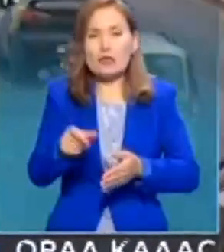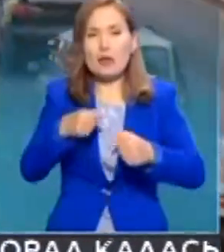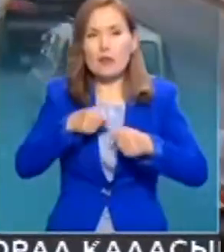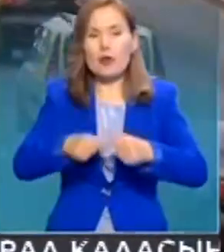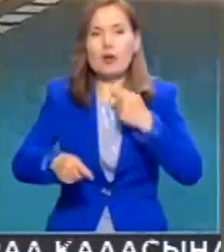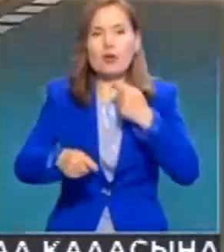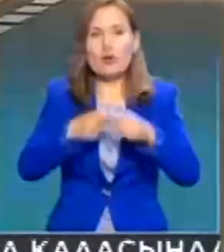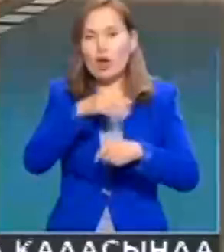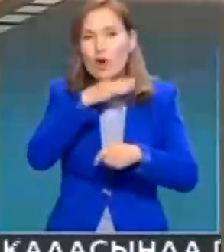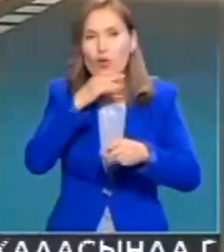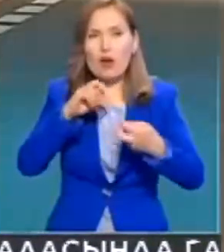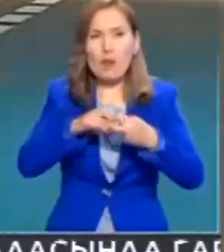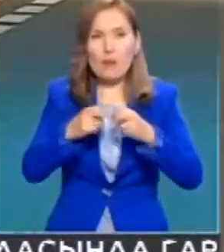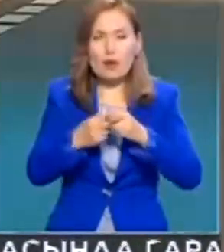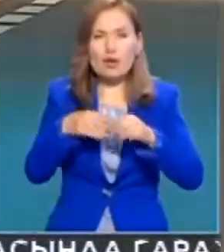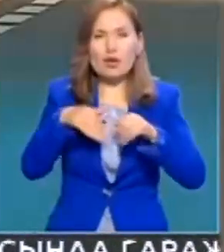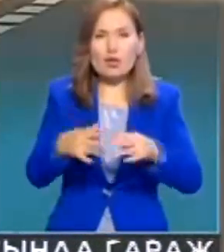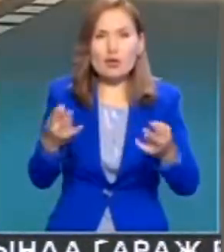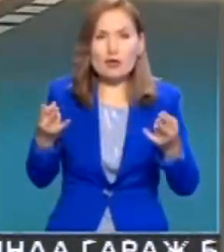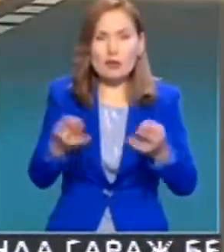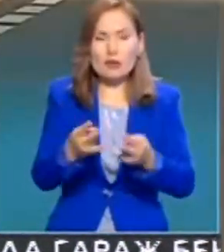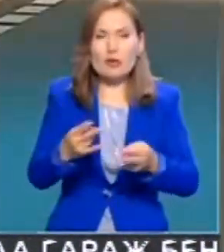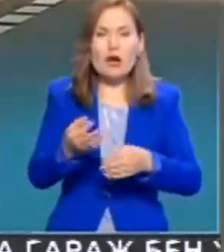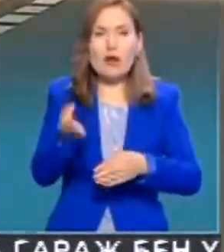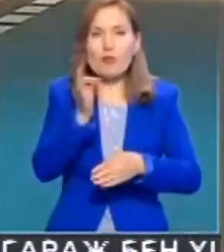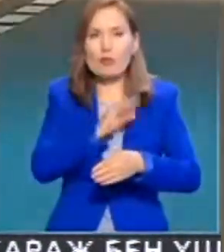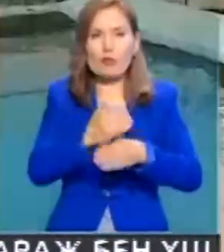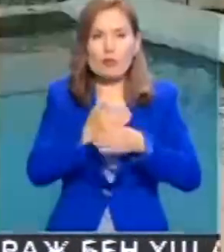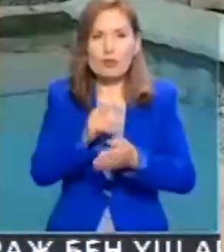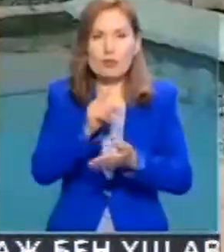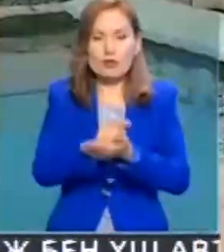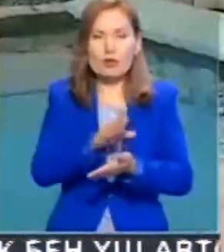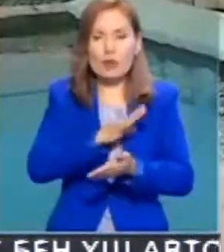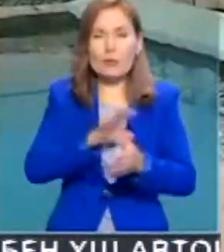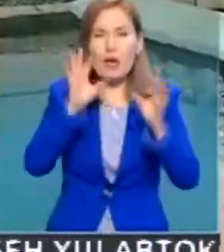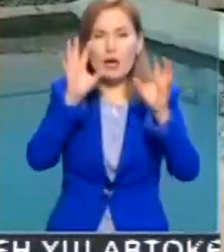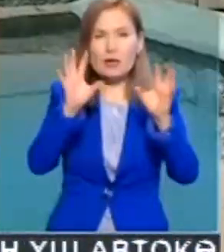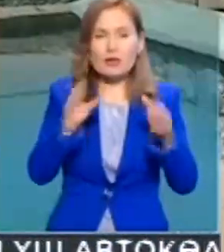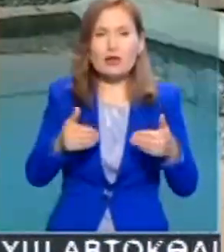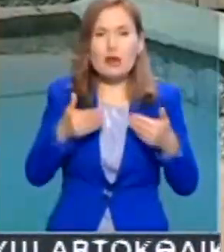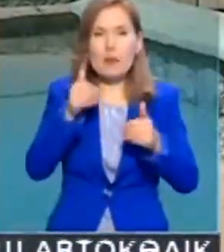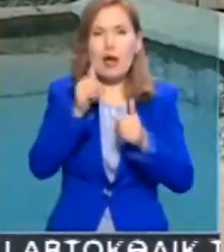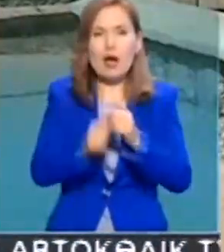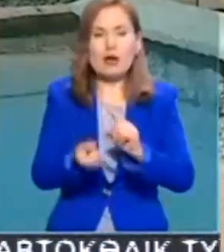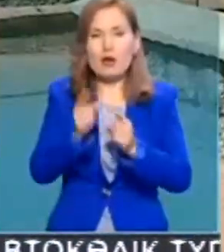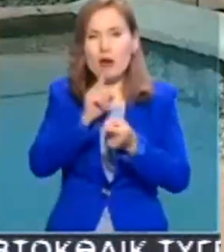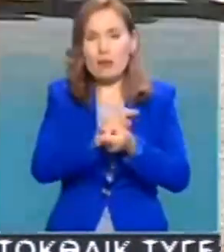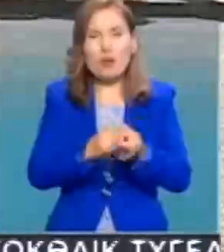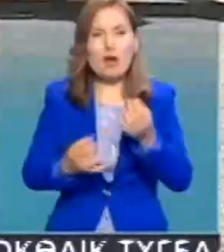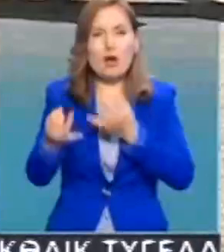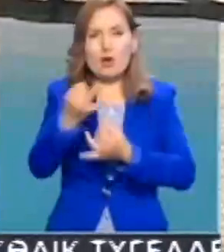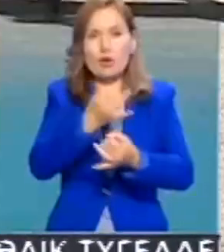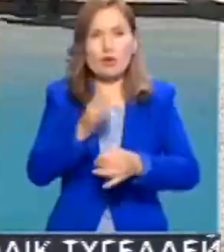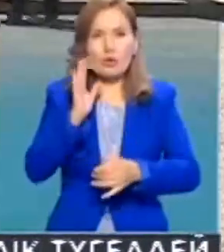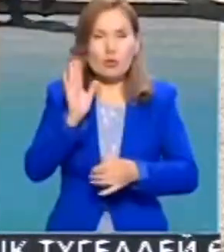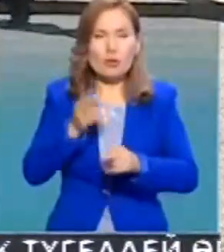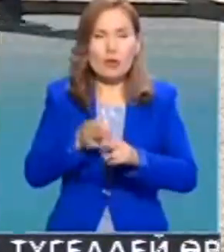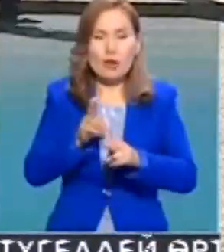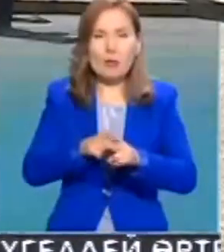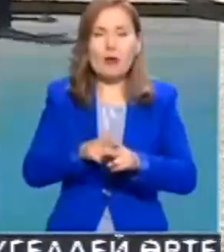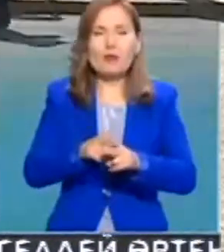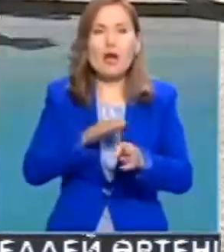келетін көптеген проблеманы шешуге ықпал етеді дейді мамандар. Заңға ұсынылған әр өзгеріс қызу талқылануда.